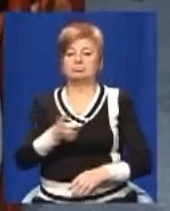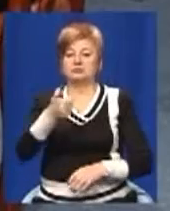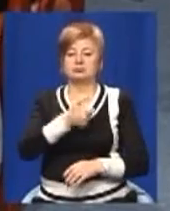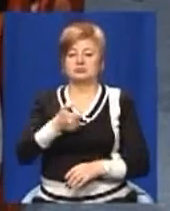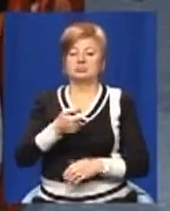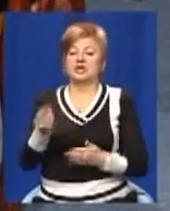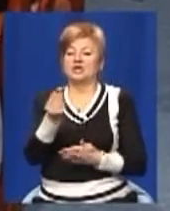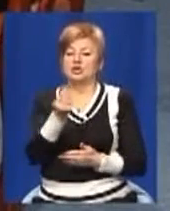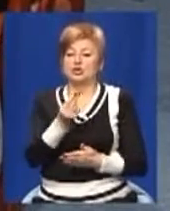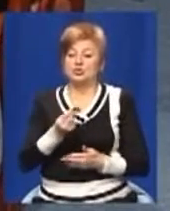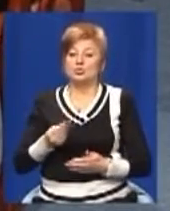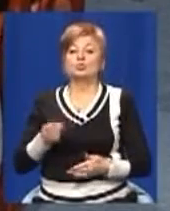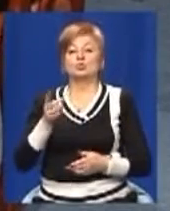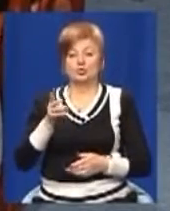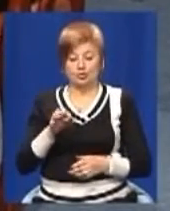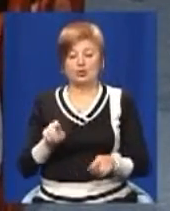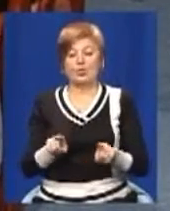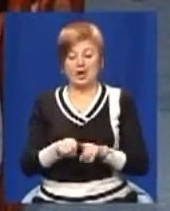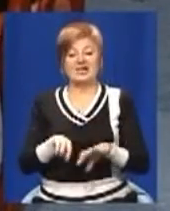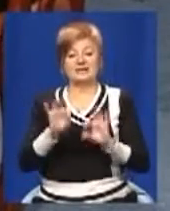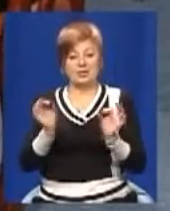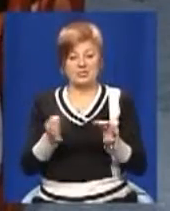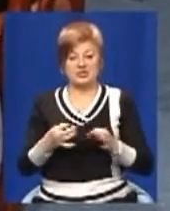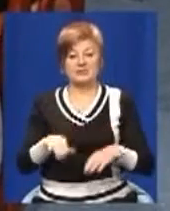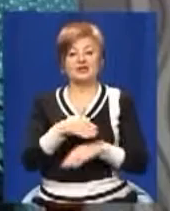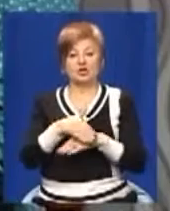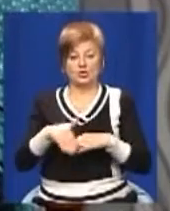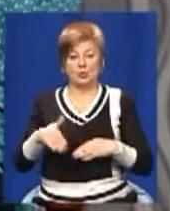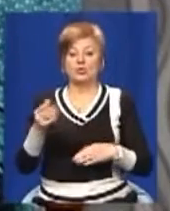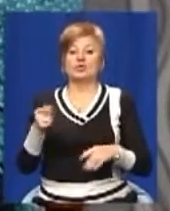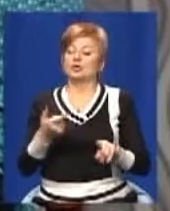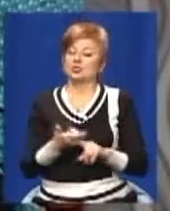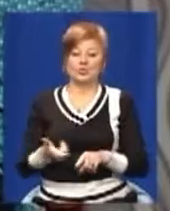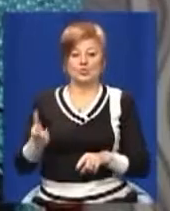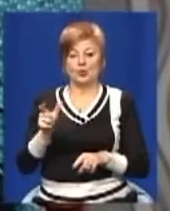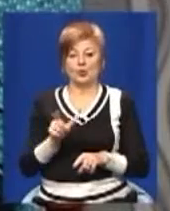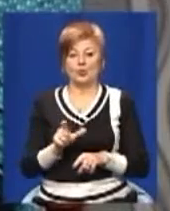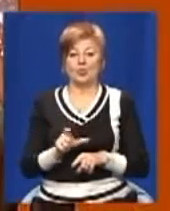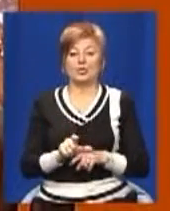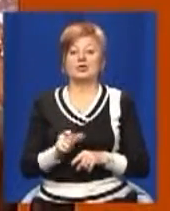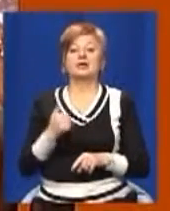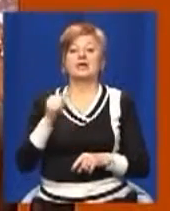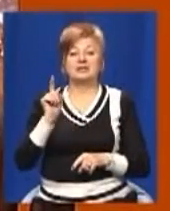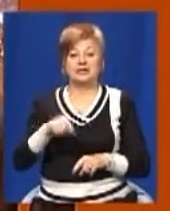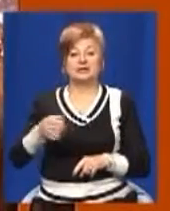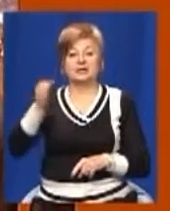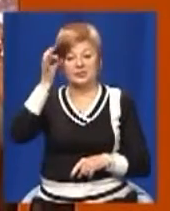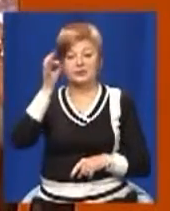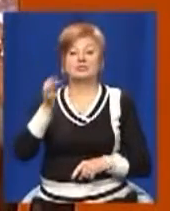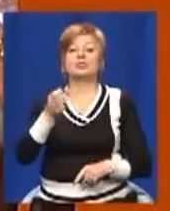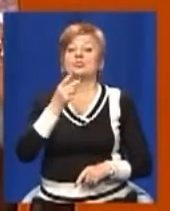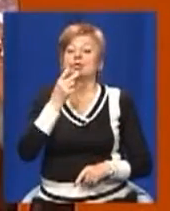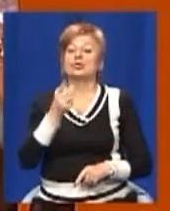довго малюють, вимальовують, але все-таки це мистецтво вуличне, воно дуже таке красиве. Я навіть пам'ятала, що